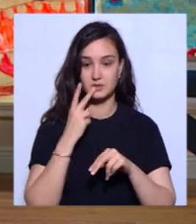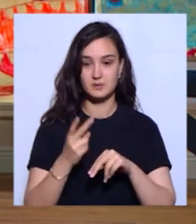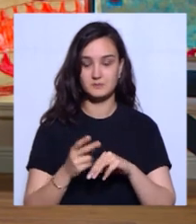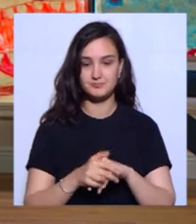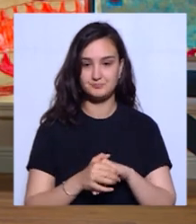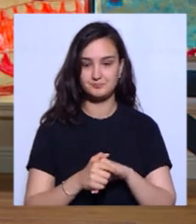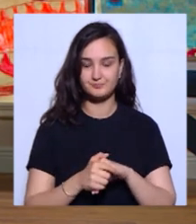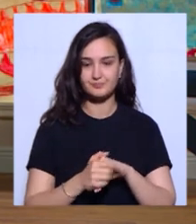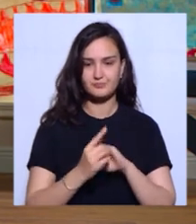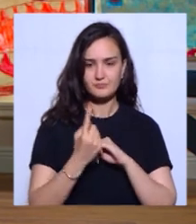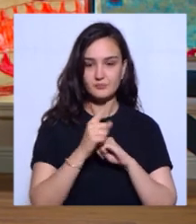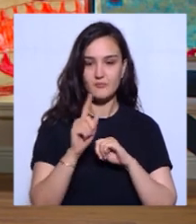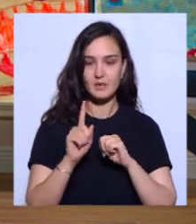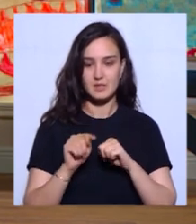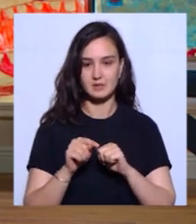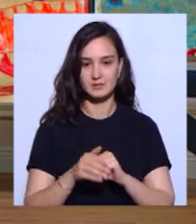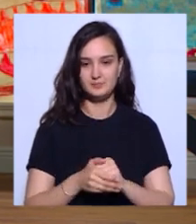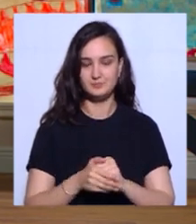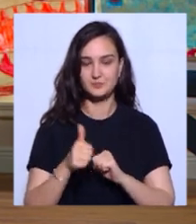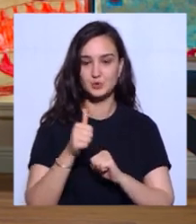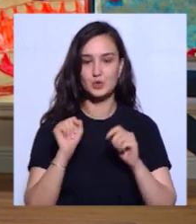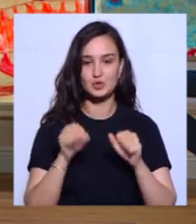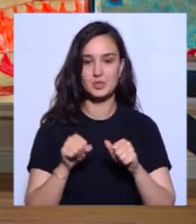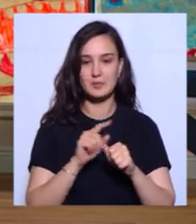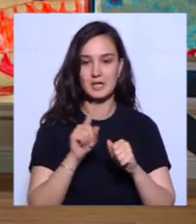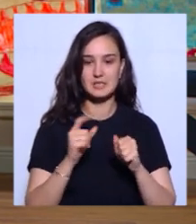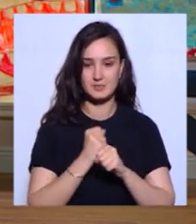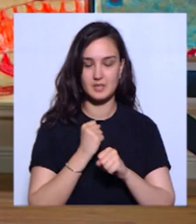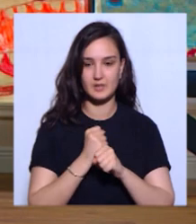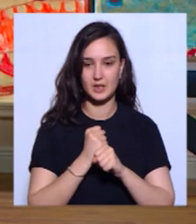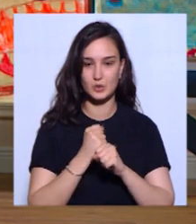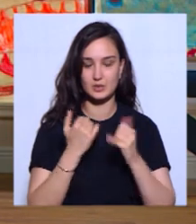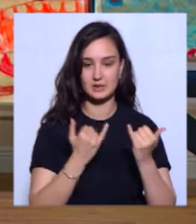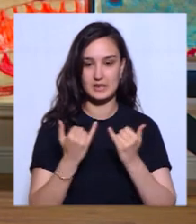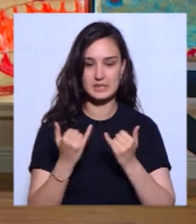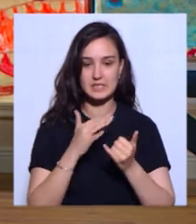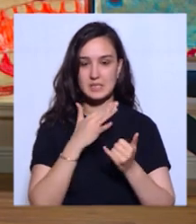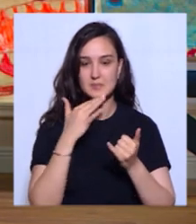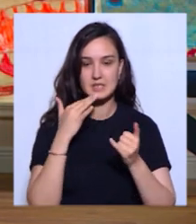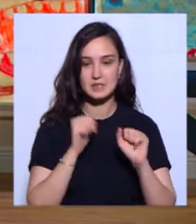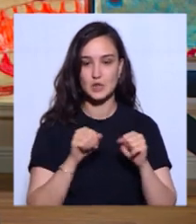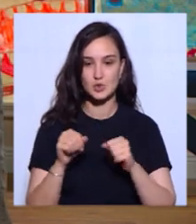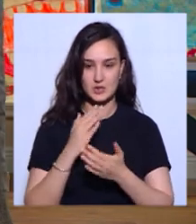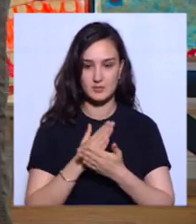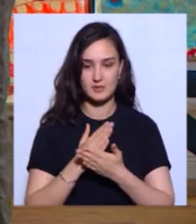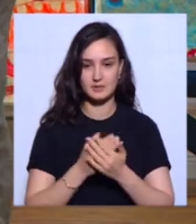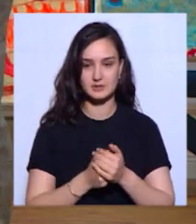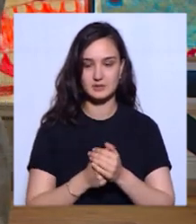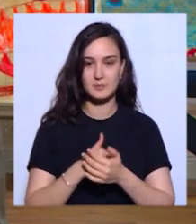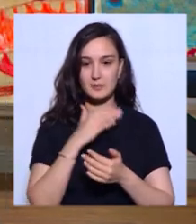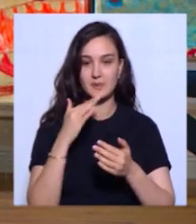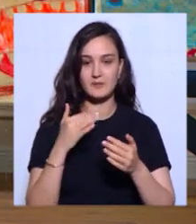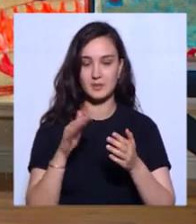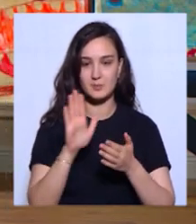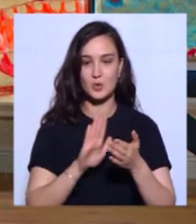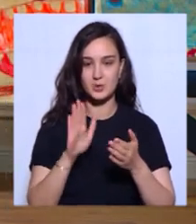რაღაცებით. როგორ შეიძლება რაღაცები გავაკეთოთ დღეს იმდენი საშუალება. აი ბევრი ფონი მაქვს მოტანილი მაგისთვის,